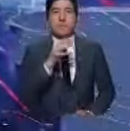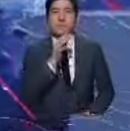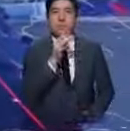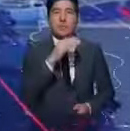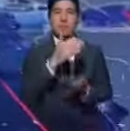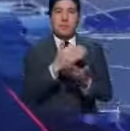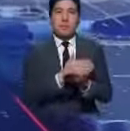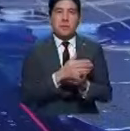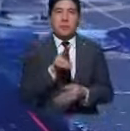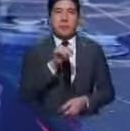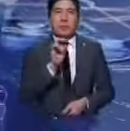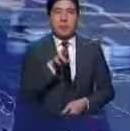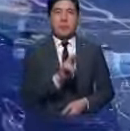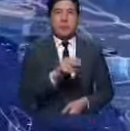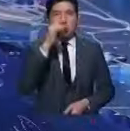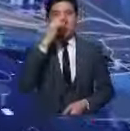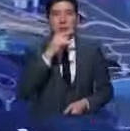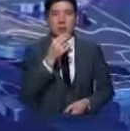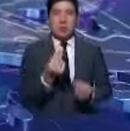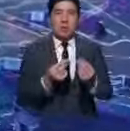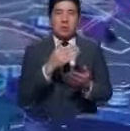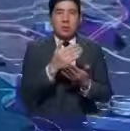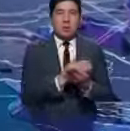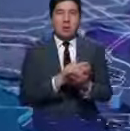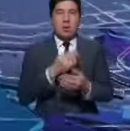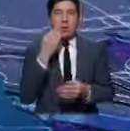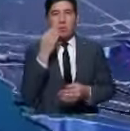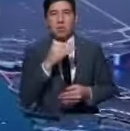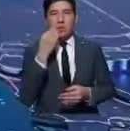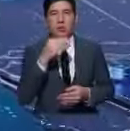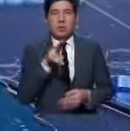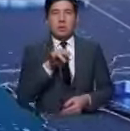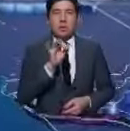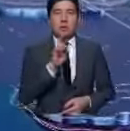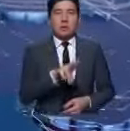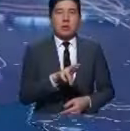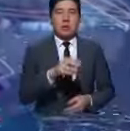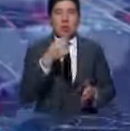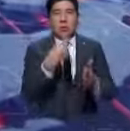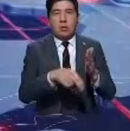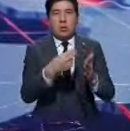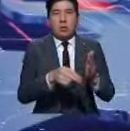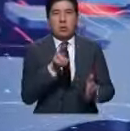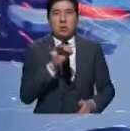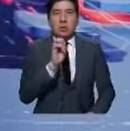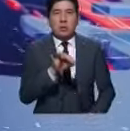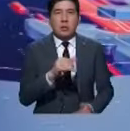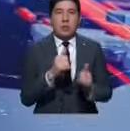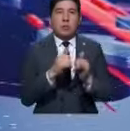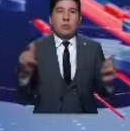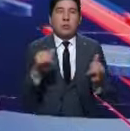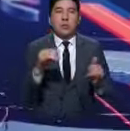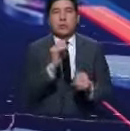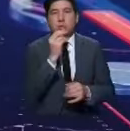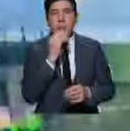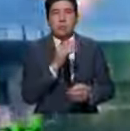над Данией. Казахстан продемонстрировал настоящее качество камбэка в матче против Дании. Поражение Дании от Казахстана – самый большой сюрприз